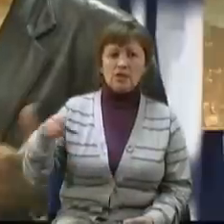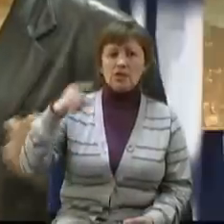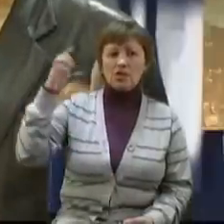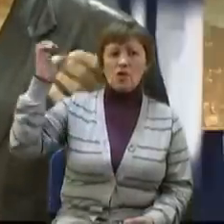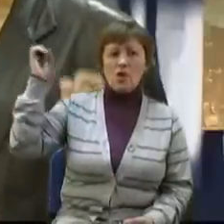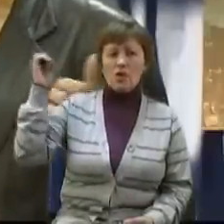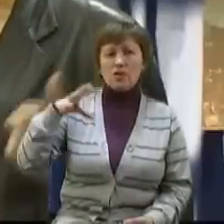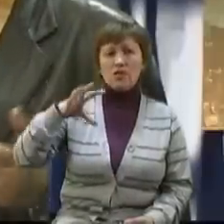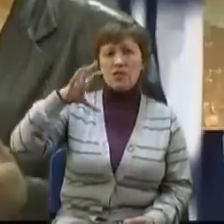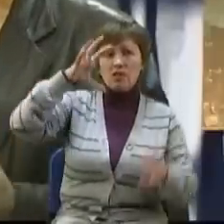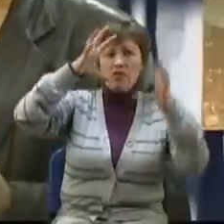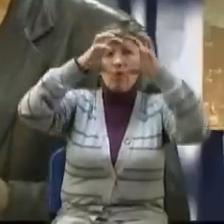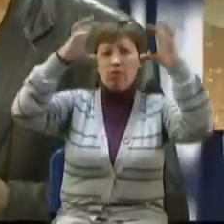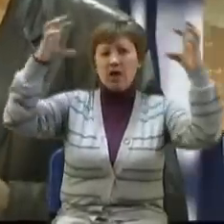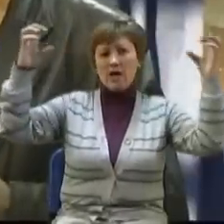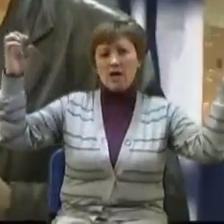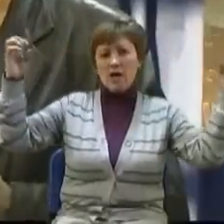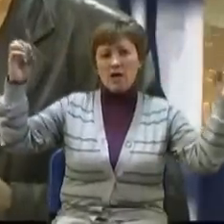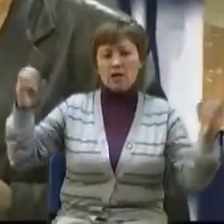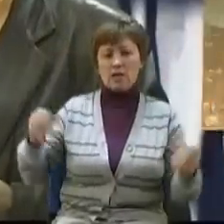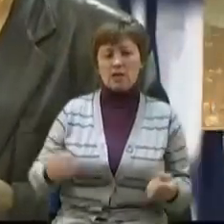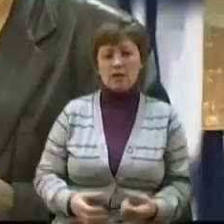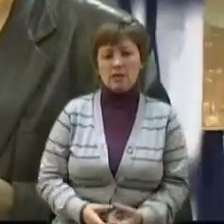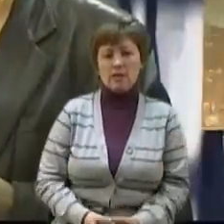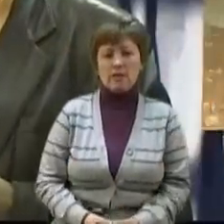солнце в облаках.